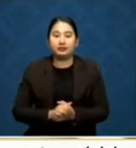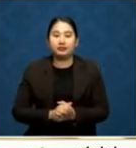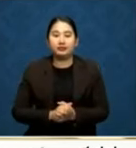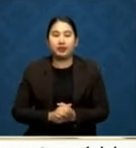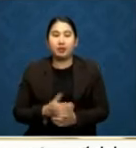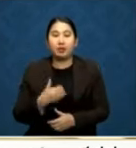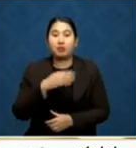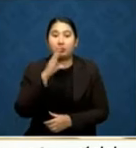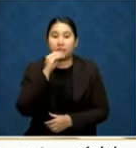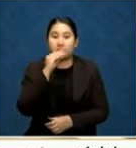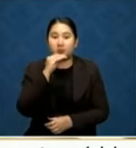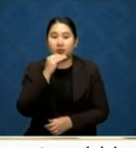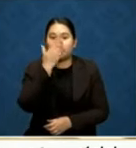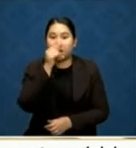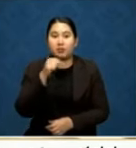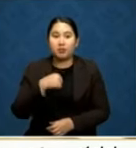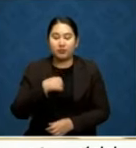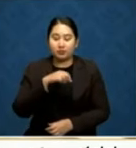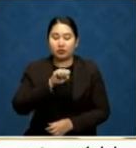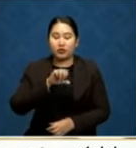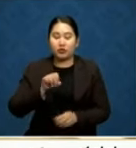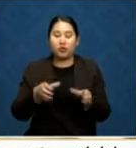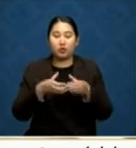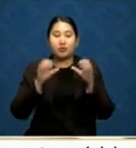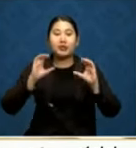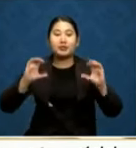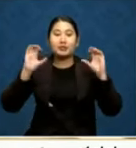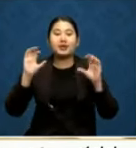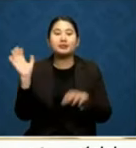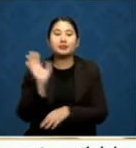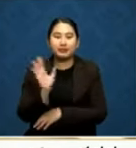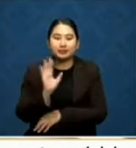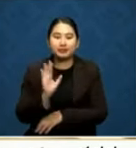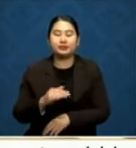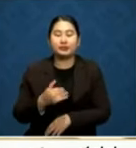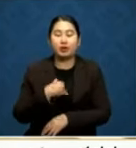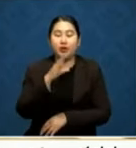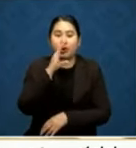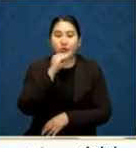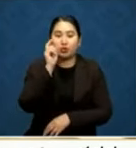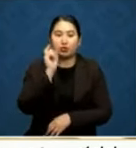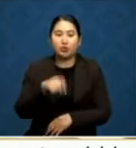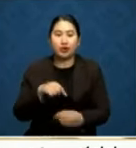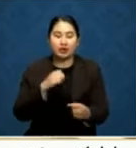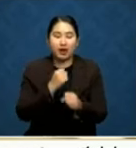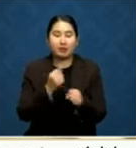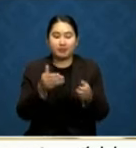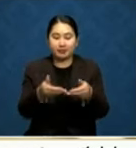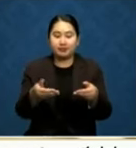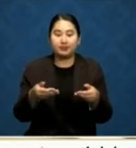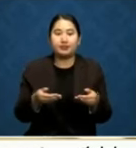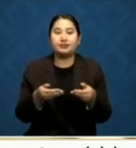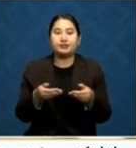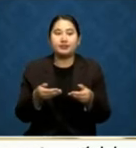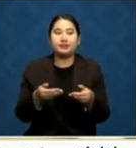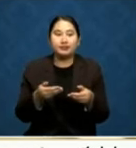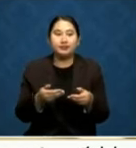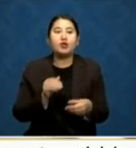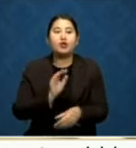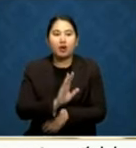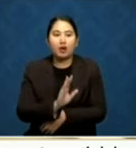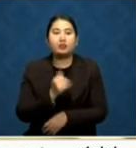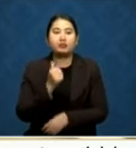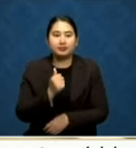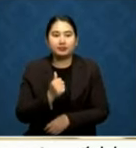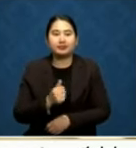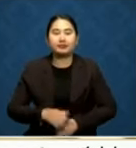ผมไมได้พูในนามเป็นสะสะรฐบาลนะครัพูดในการที่ก้าหารในการทำเรื่องนี้ของสภาของท่าน